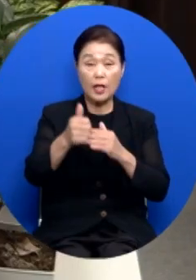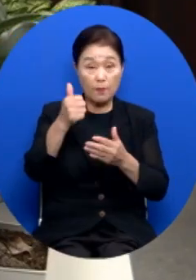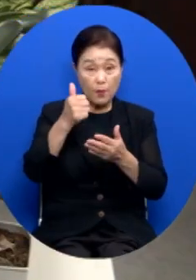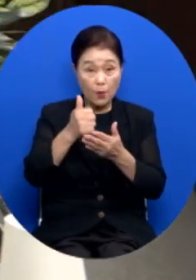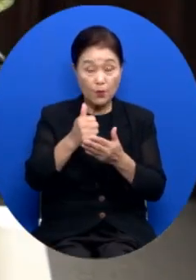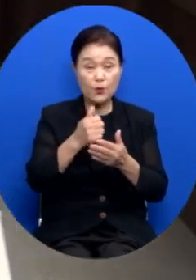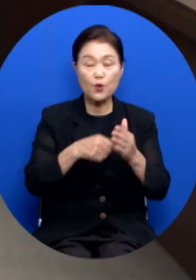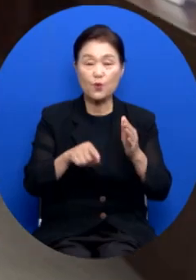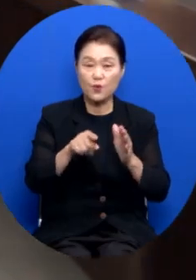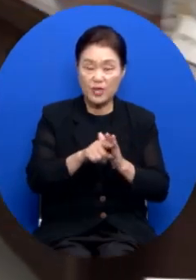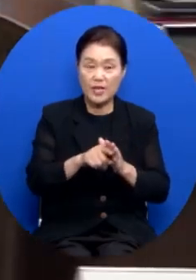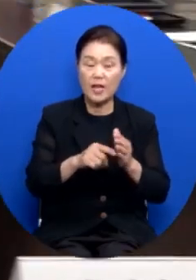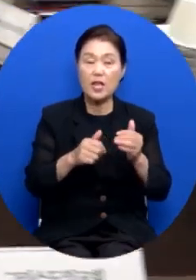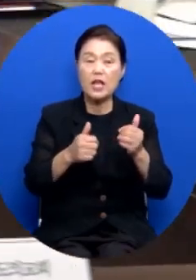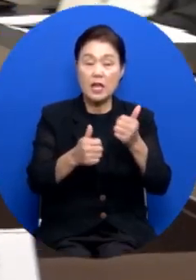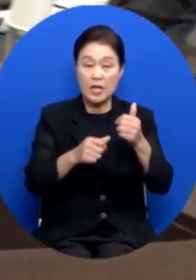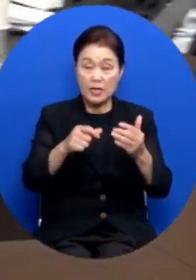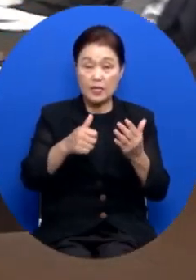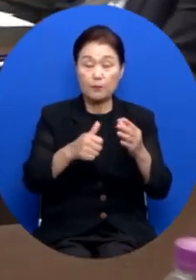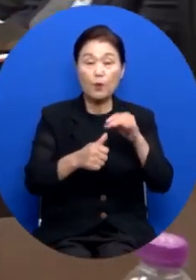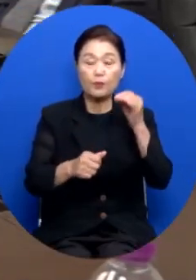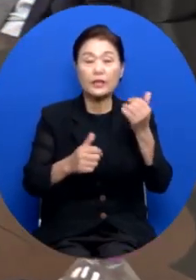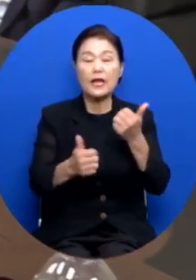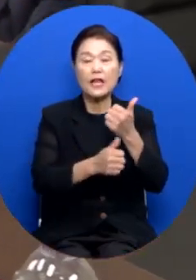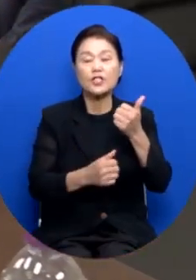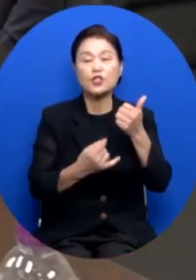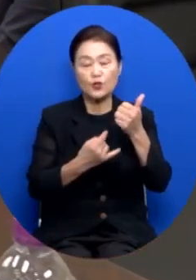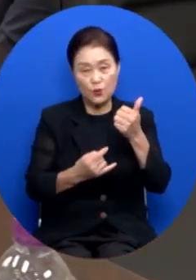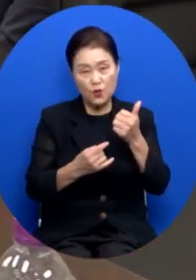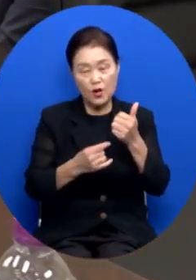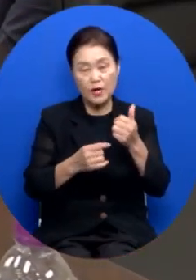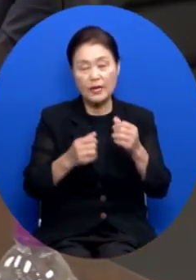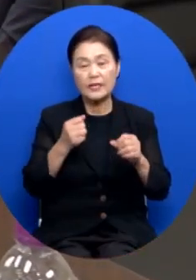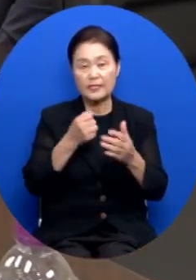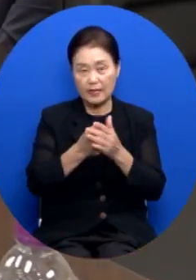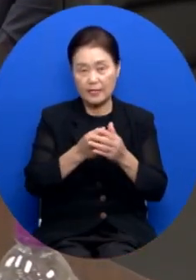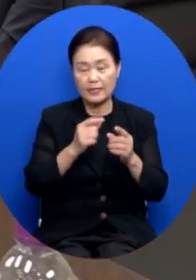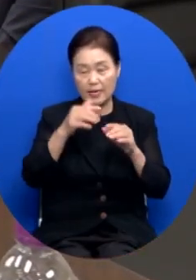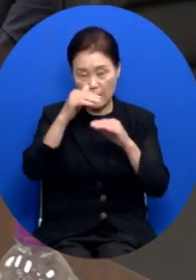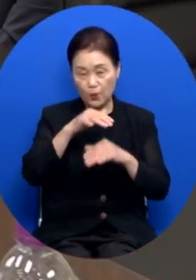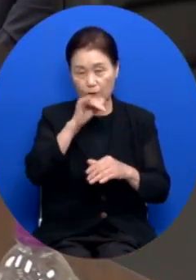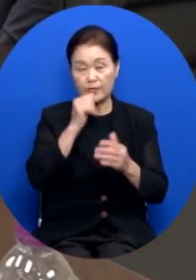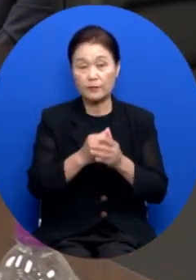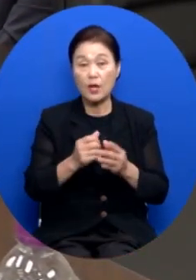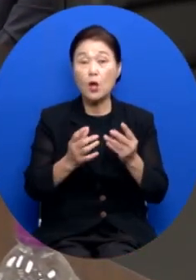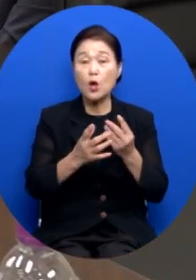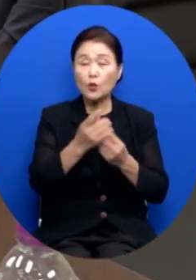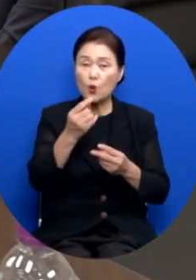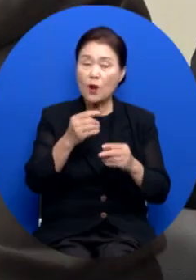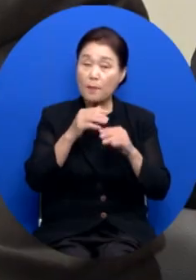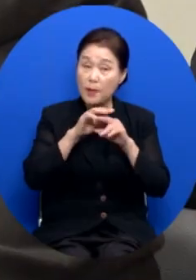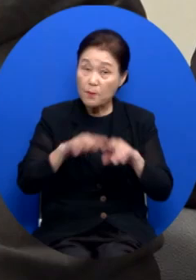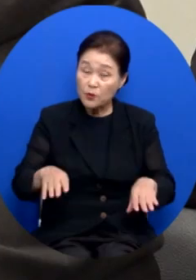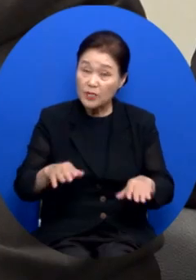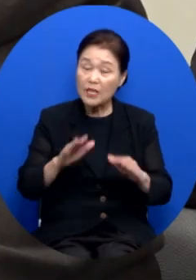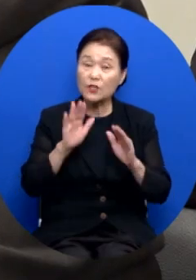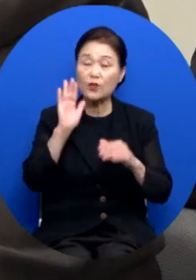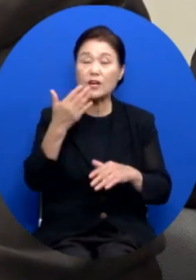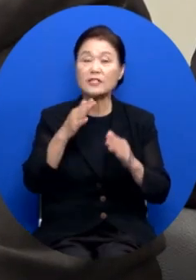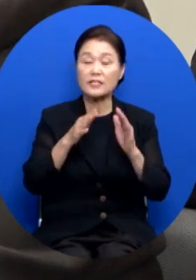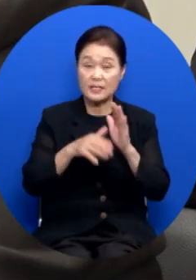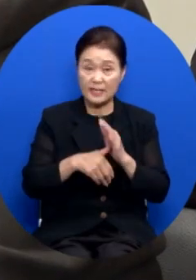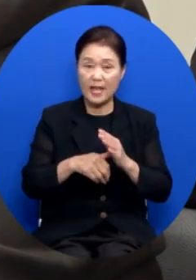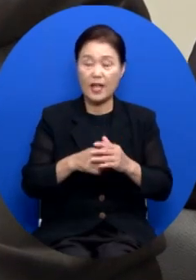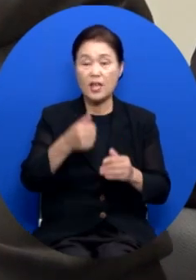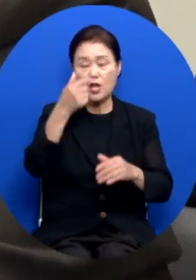위한 인선위원회를 구성, 운영한다는 내용도 담겼습니다. 특히 통합이 무산된 경우 한교총이